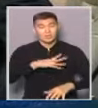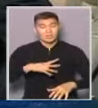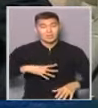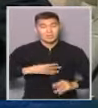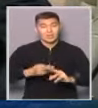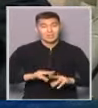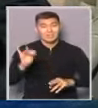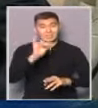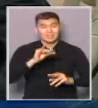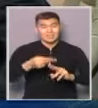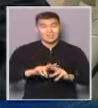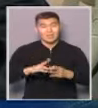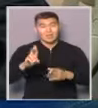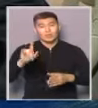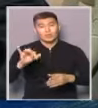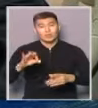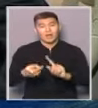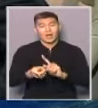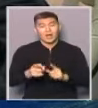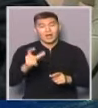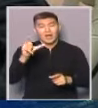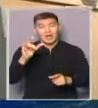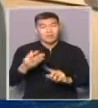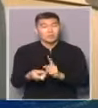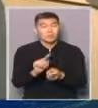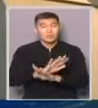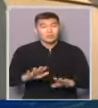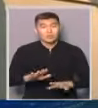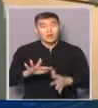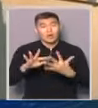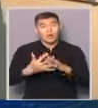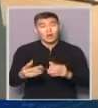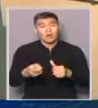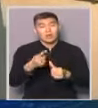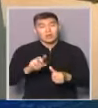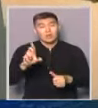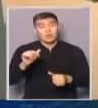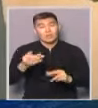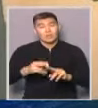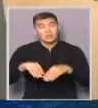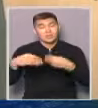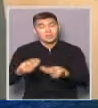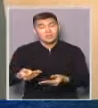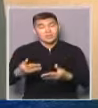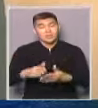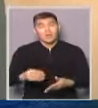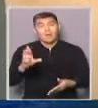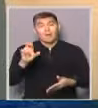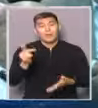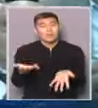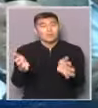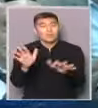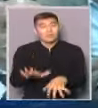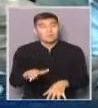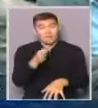атының тарихына тереңдеп, Бөкейхан деп өзгертпеуін сұрады. Тиісінше ауыл атына Бөкейхан есімі беріліп, округ Байда болып қалсын